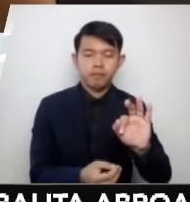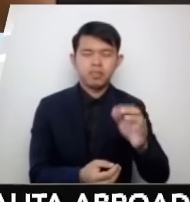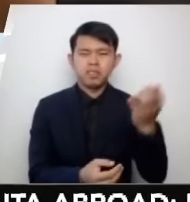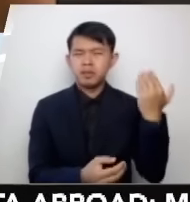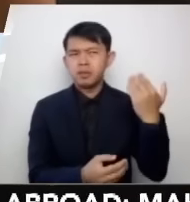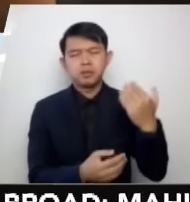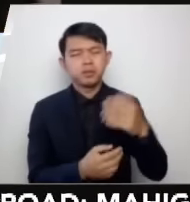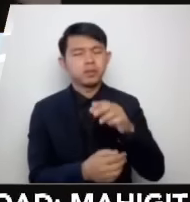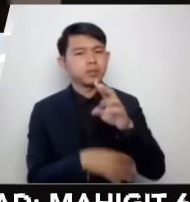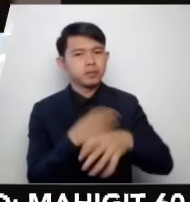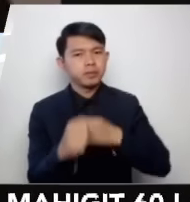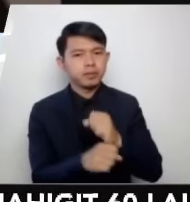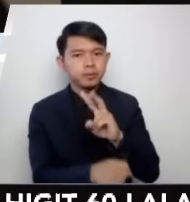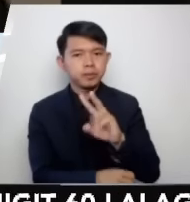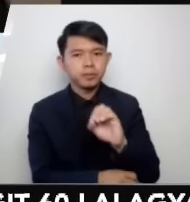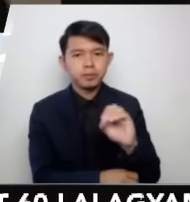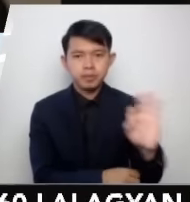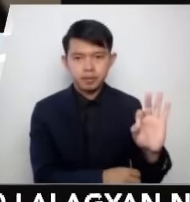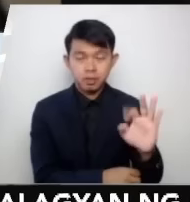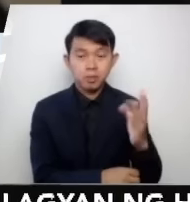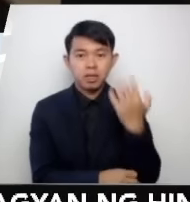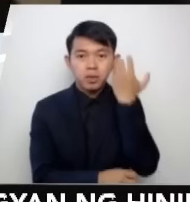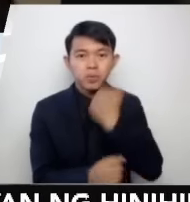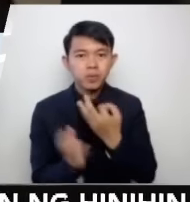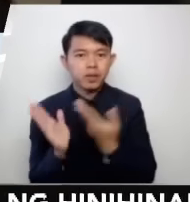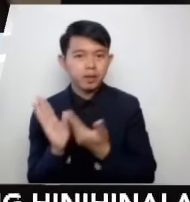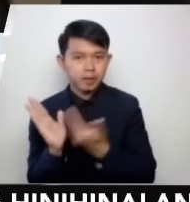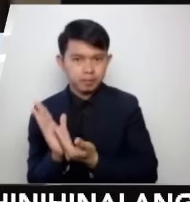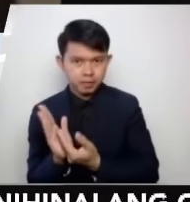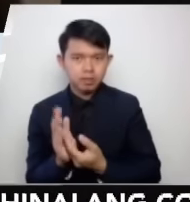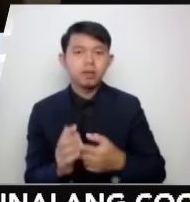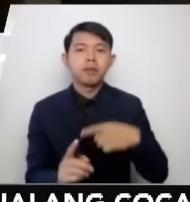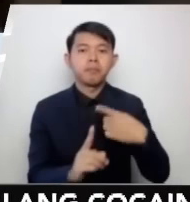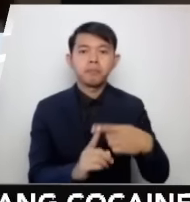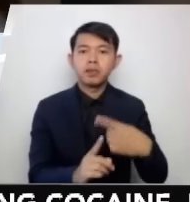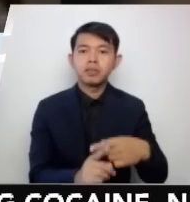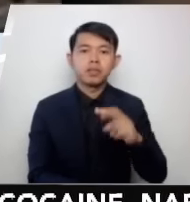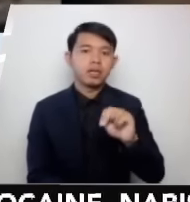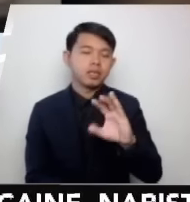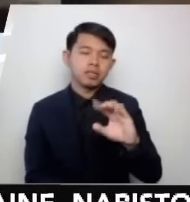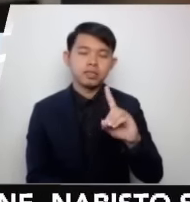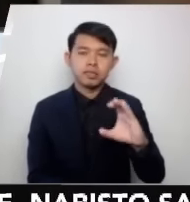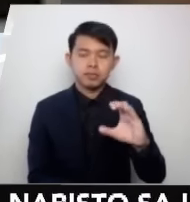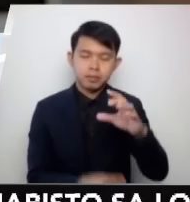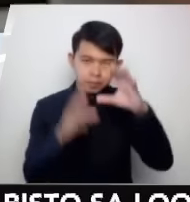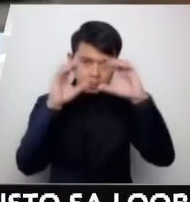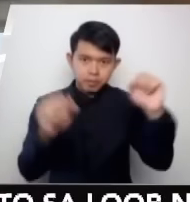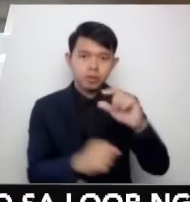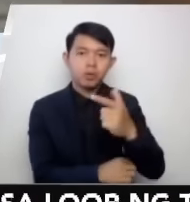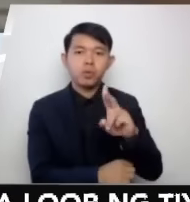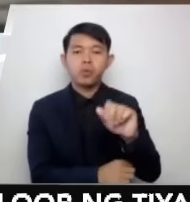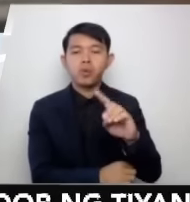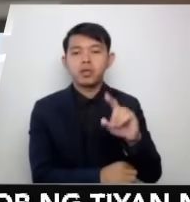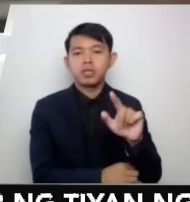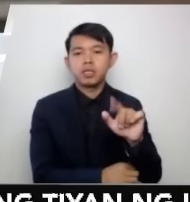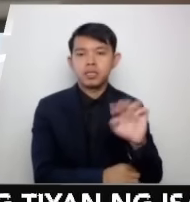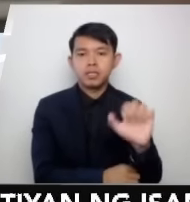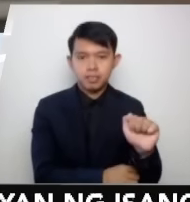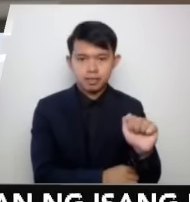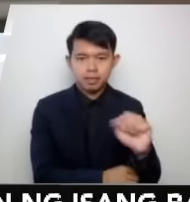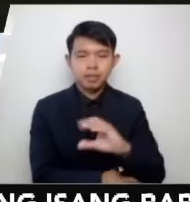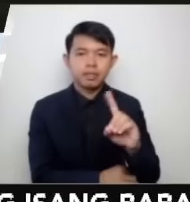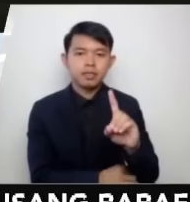sa kakulangan ng ebidensya sina dating NLDC President Gondelina Amata at dating NLDC Assets